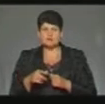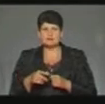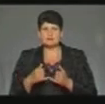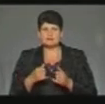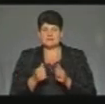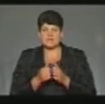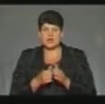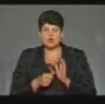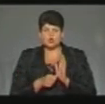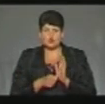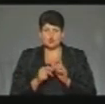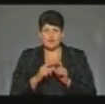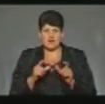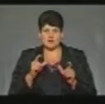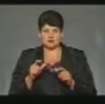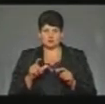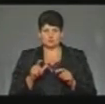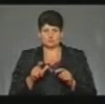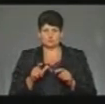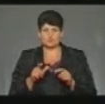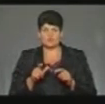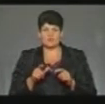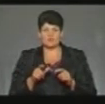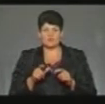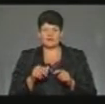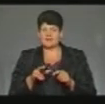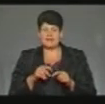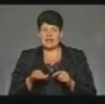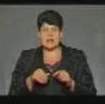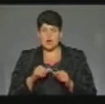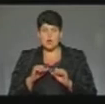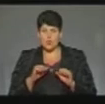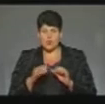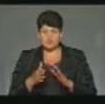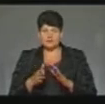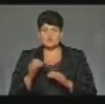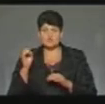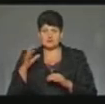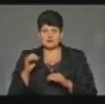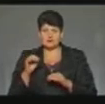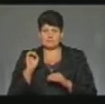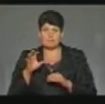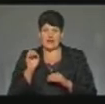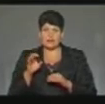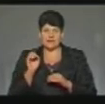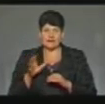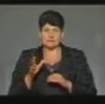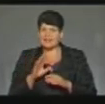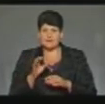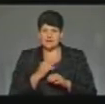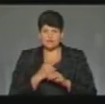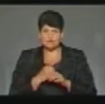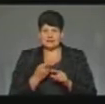магазину, так званого. Так, якщо світлофор працює, він нерегульований пішохідний перехід. Якщо світлофор в миготливому чи не працює взагалі, то